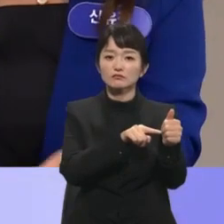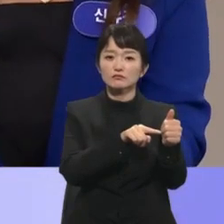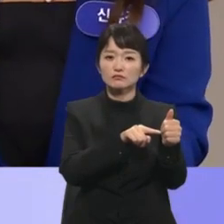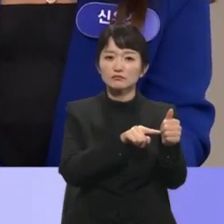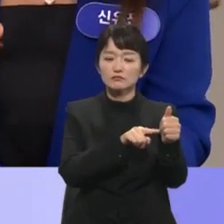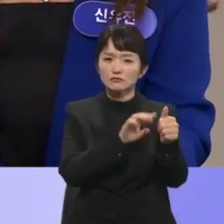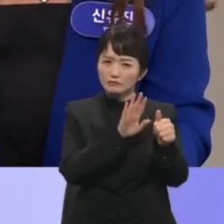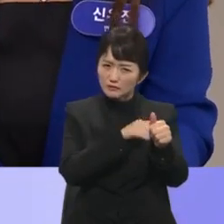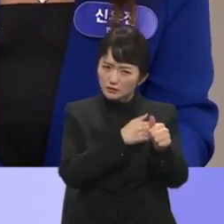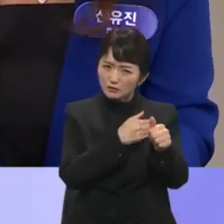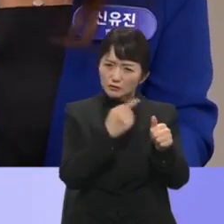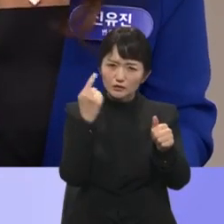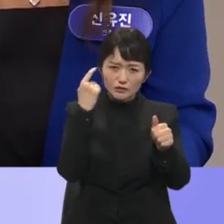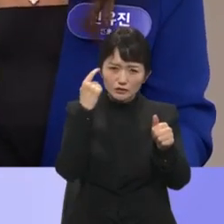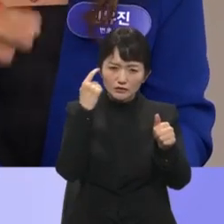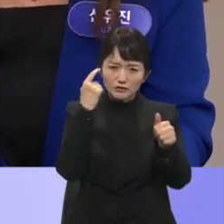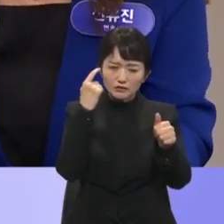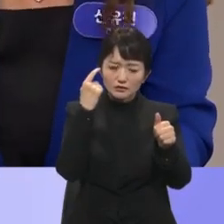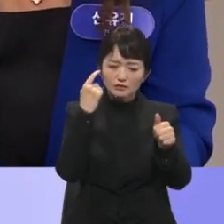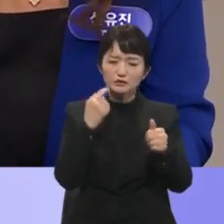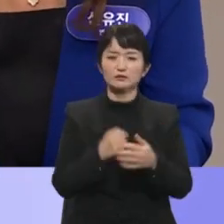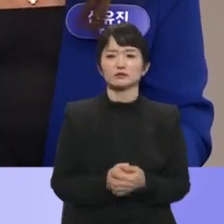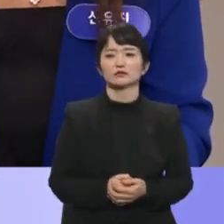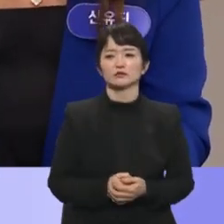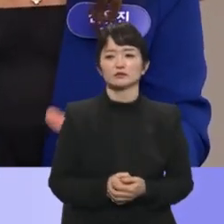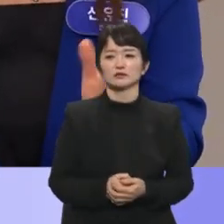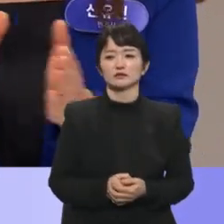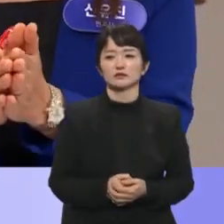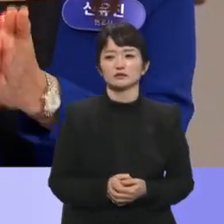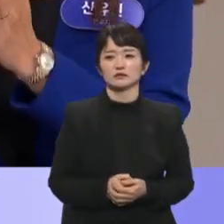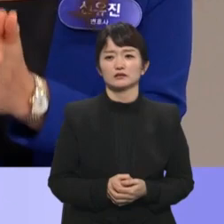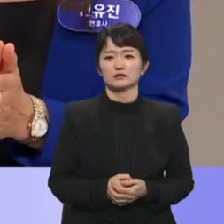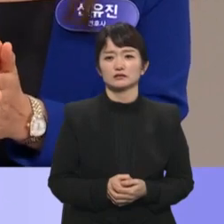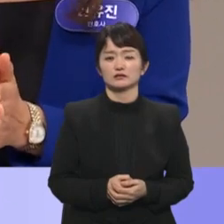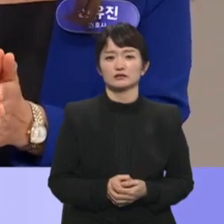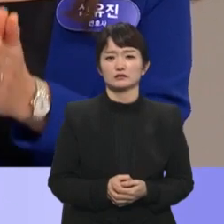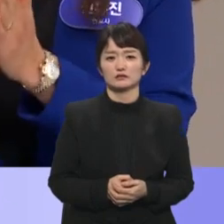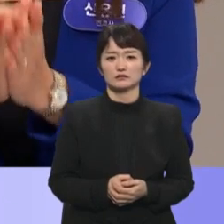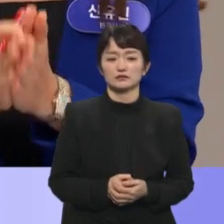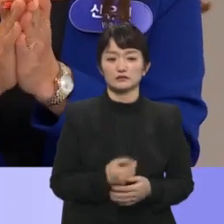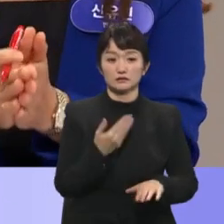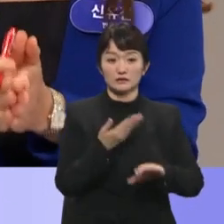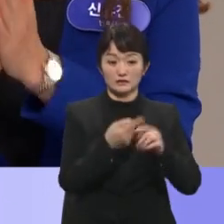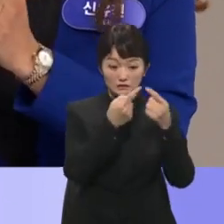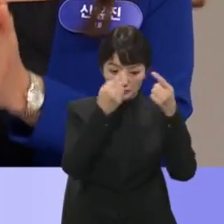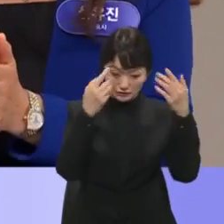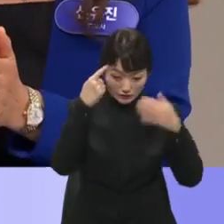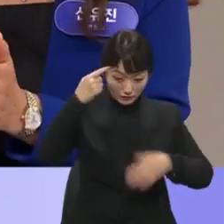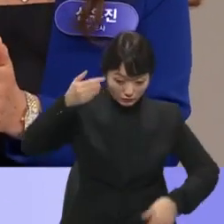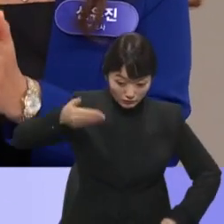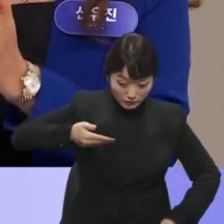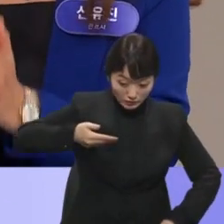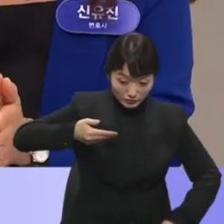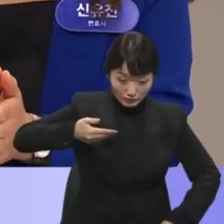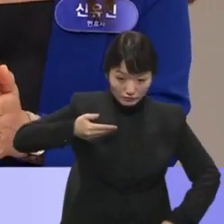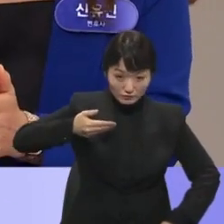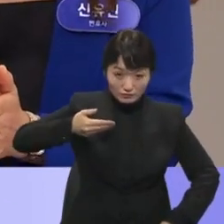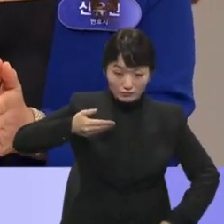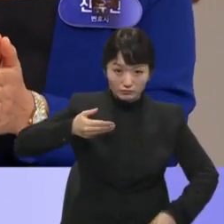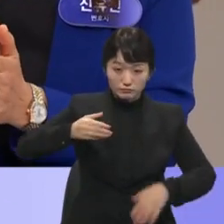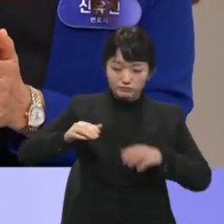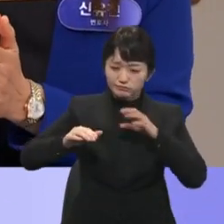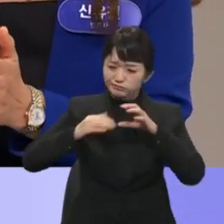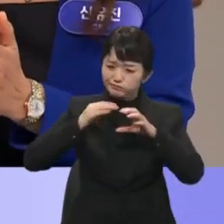알아듣고 2대학 기숙사라고 되물었어요 그런데이 상황에서 소통이 안 되고이 손님도 네라고 대답을 한